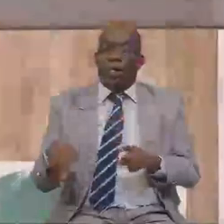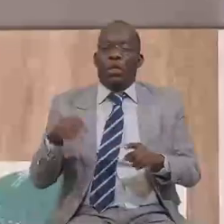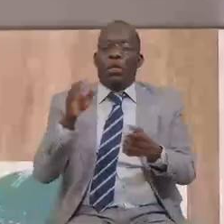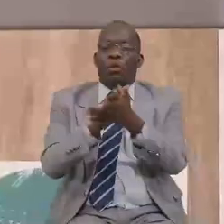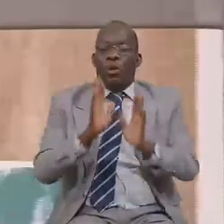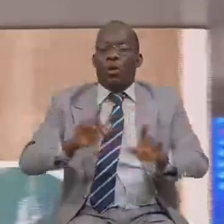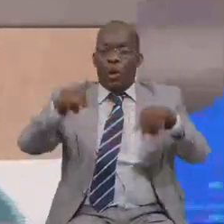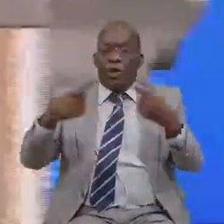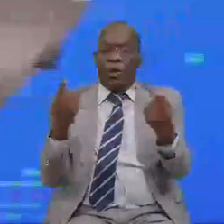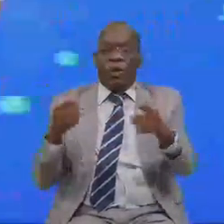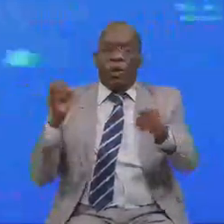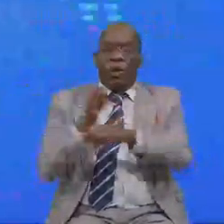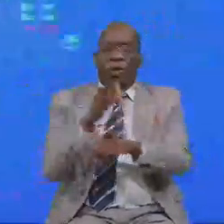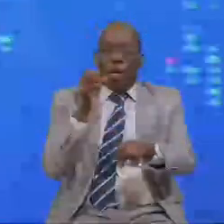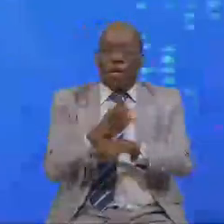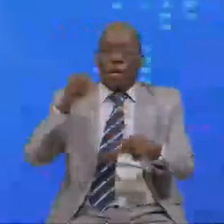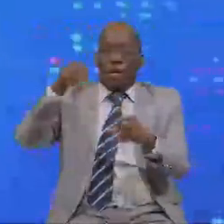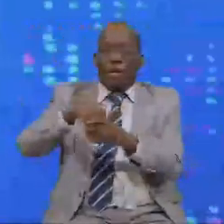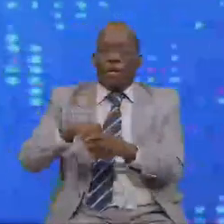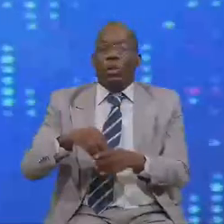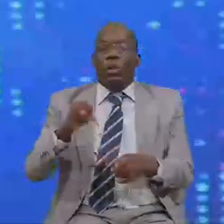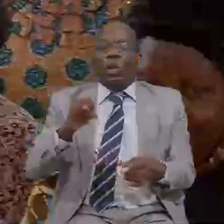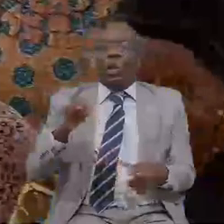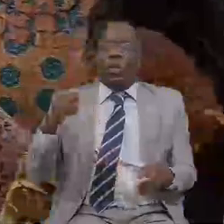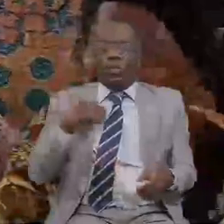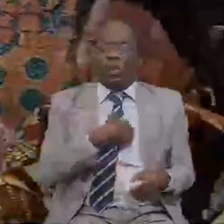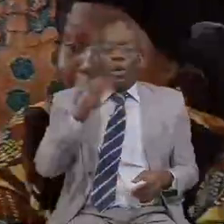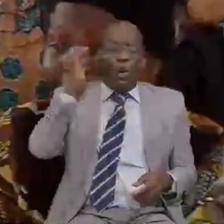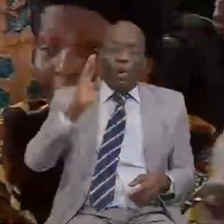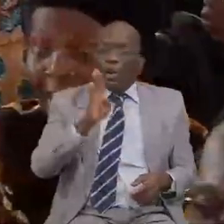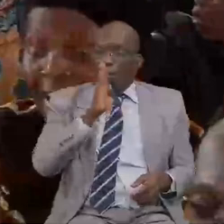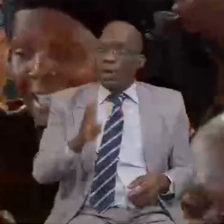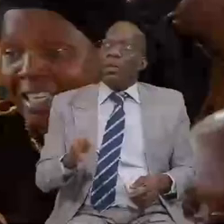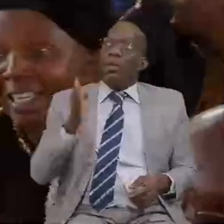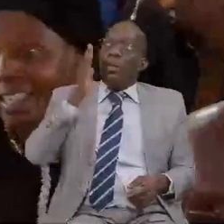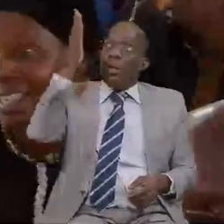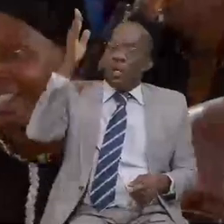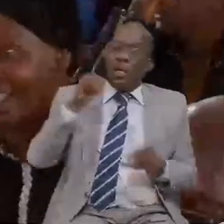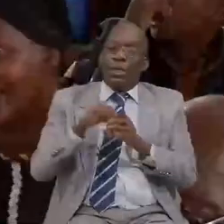marcheront. Nous serons là au nom de Jésus.